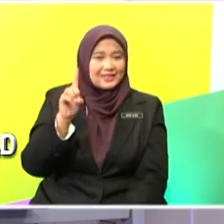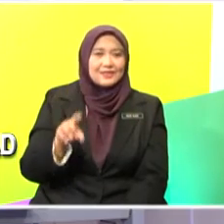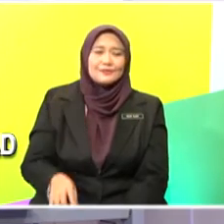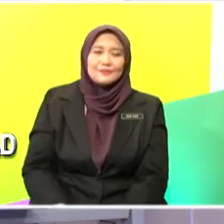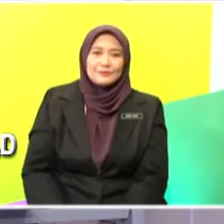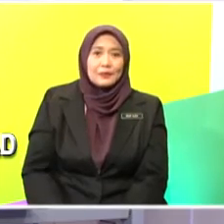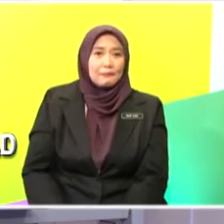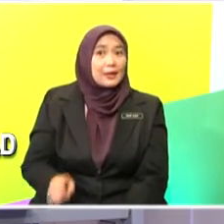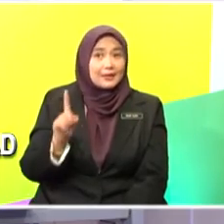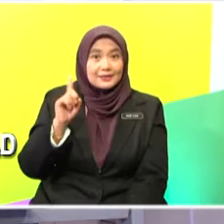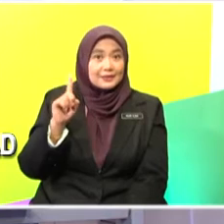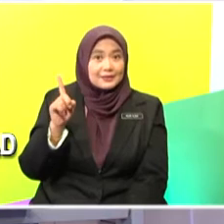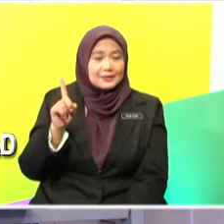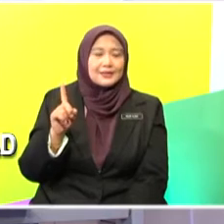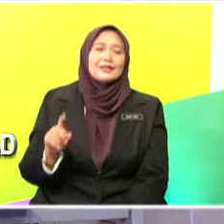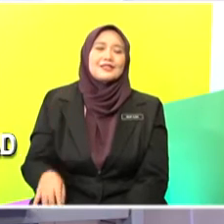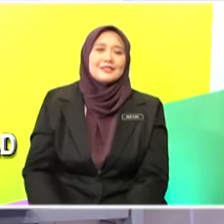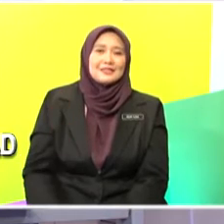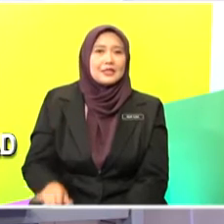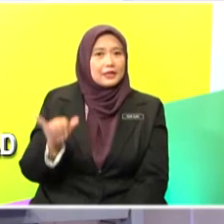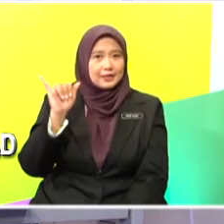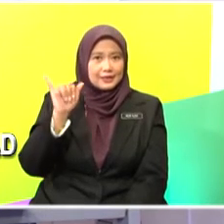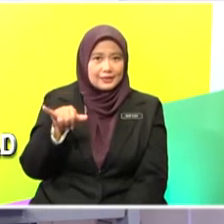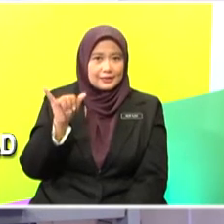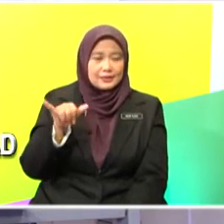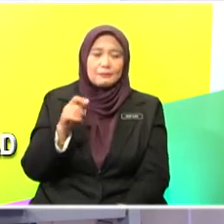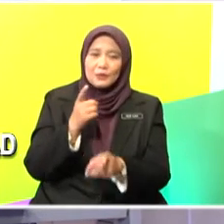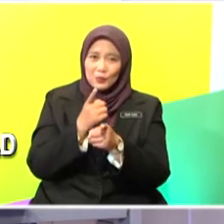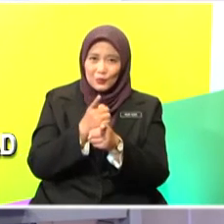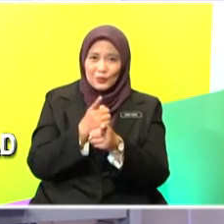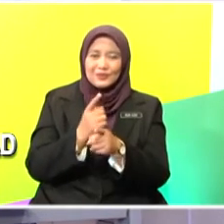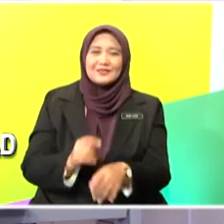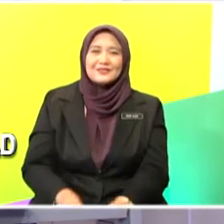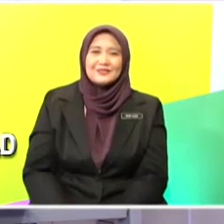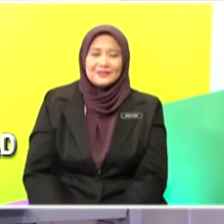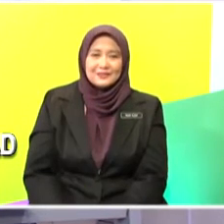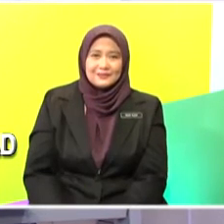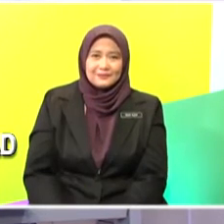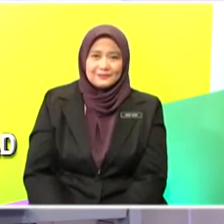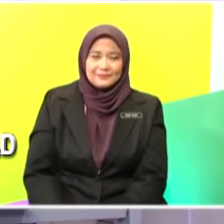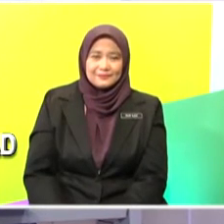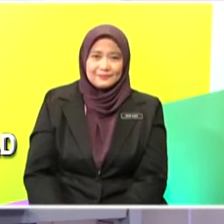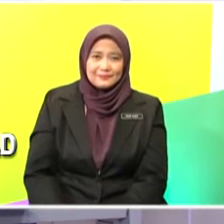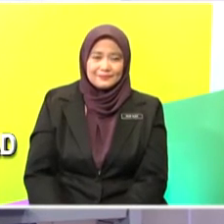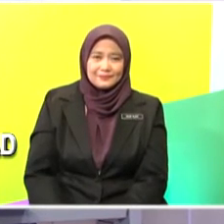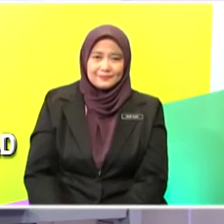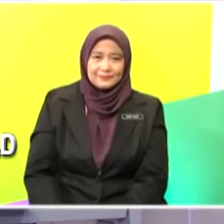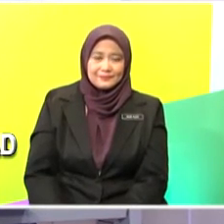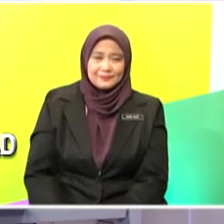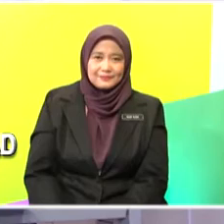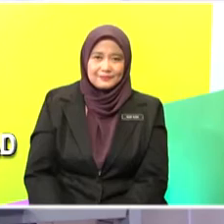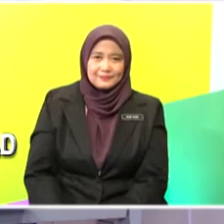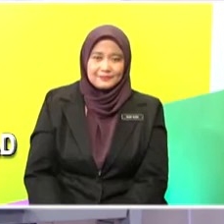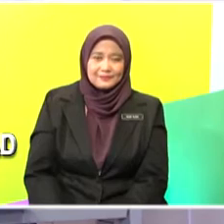B. Okey, kita buat. Okey, boleh. Buat bulan sabit. Bulan sabit dan kemudian